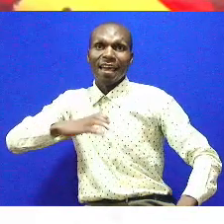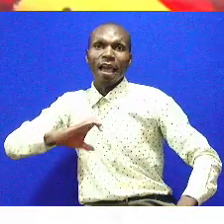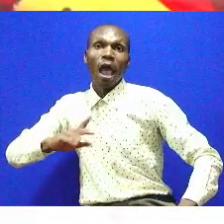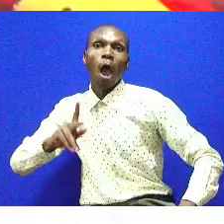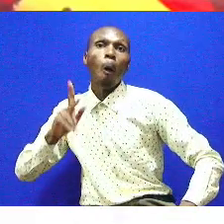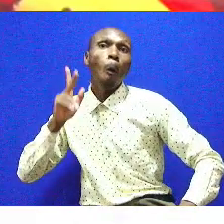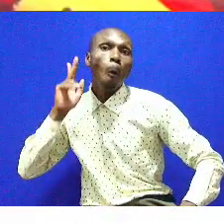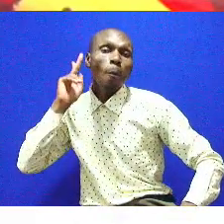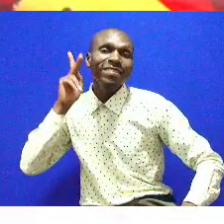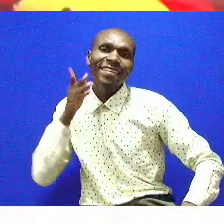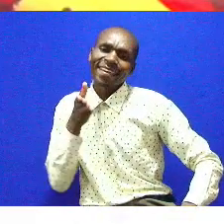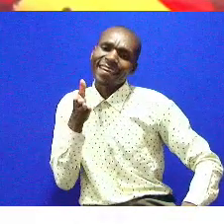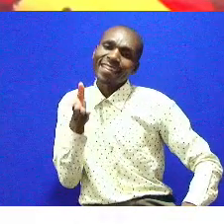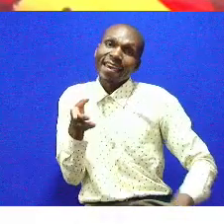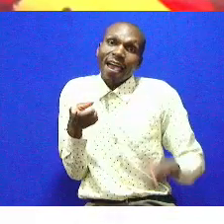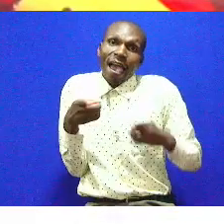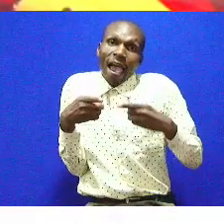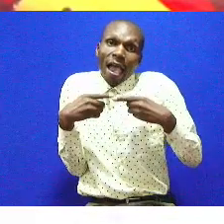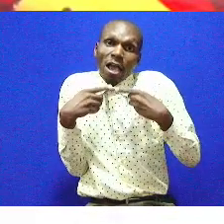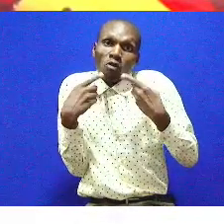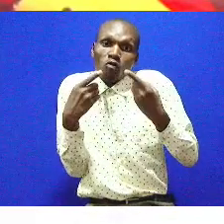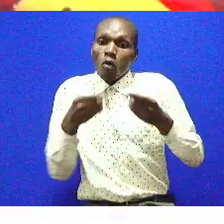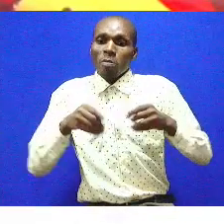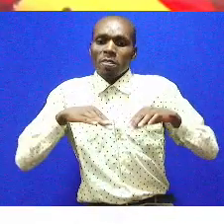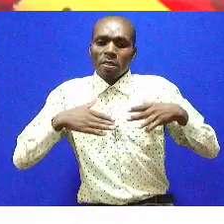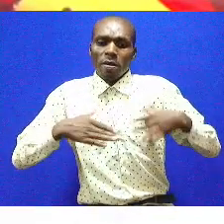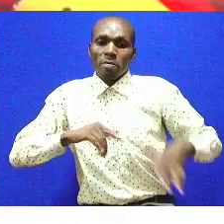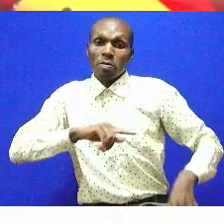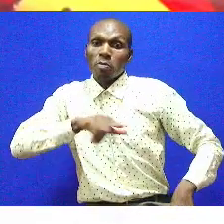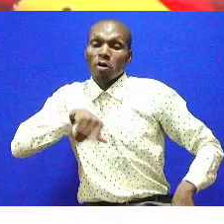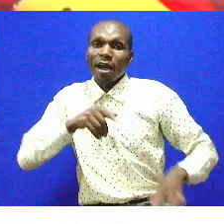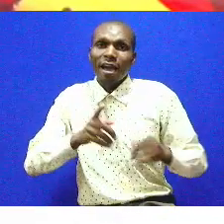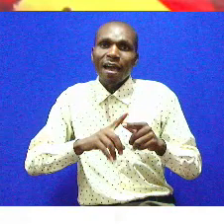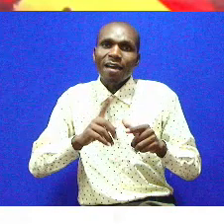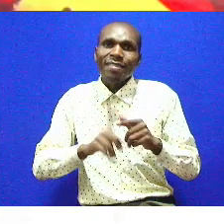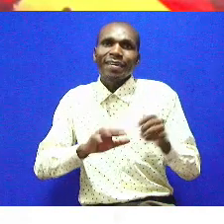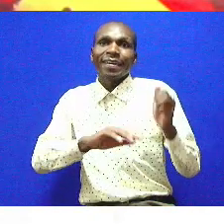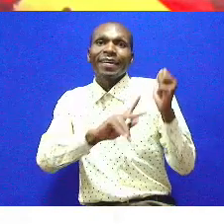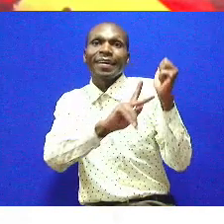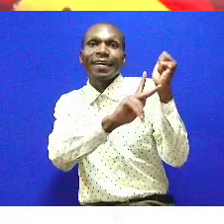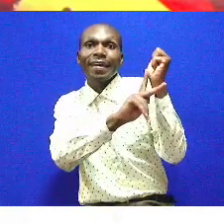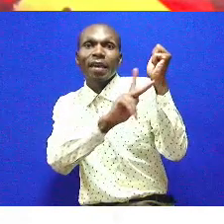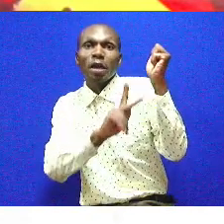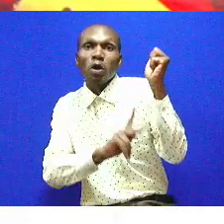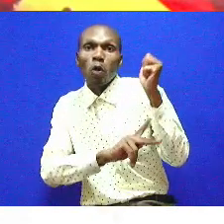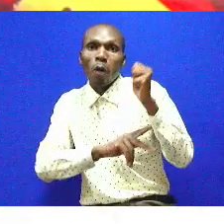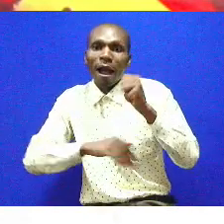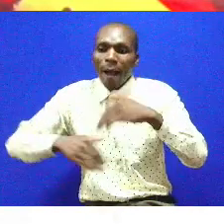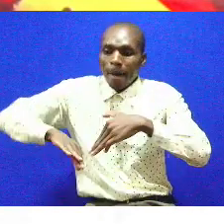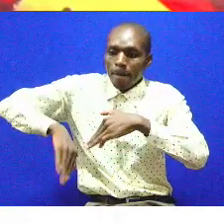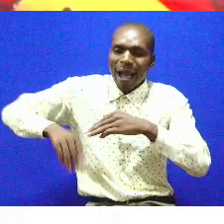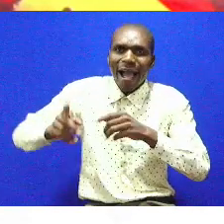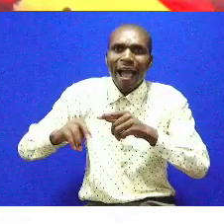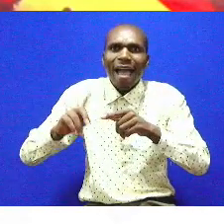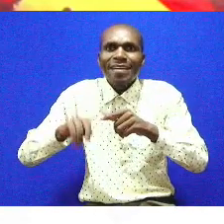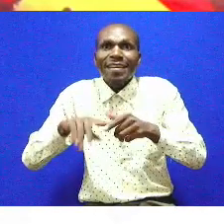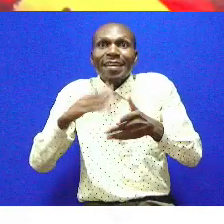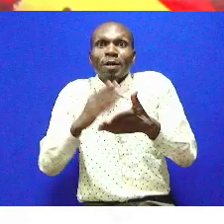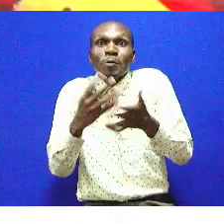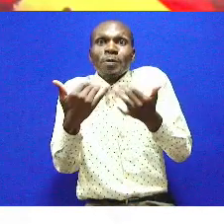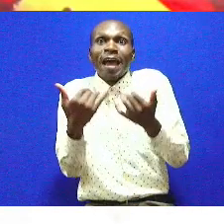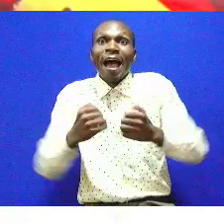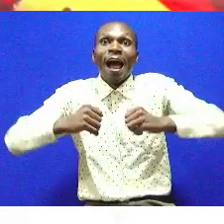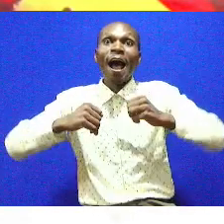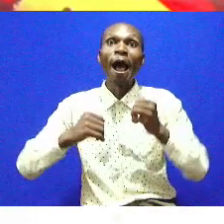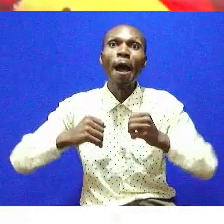Yakisi singo kumanyuna abamenye korwa sensemo yakeroka backstreet nigo bali nikibako egokelia maiga